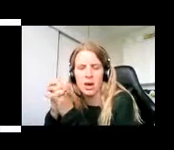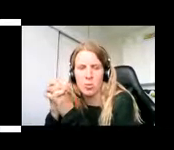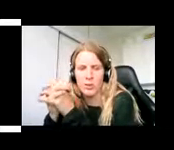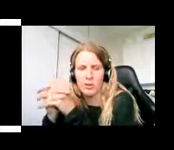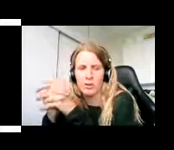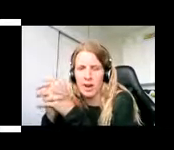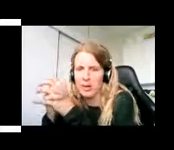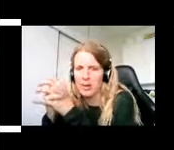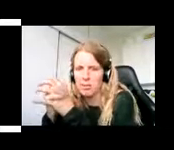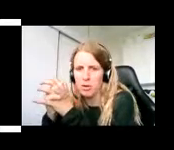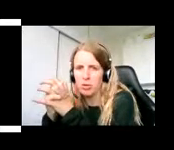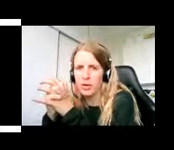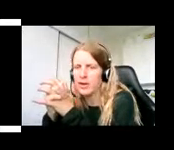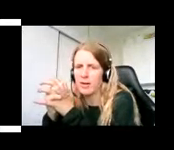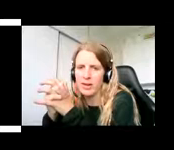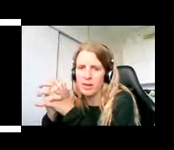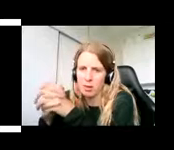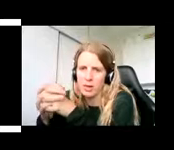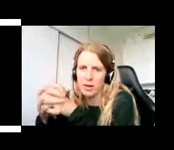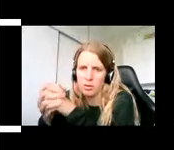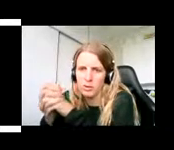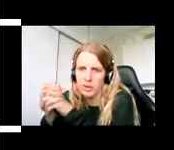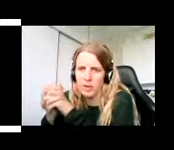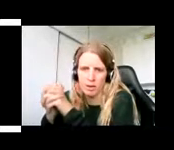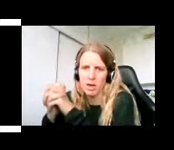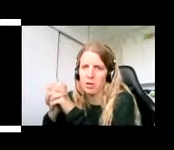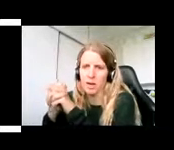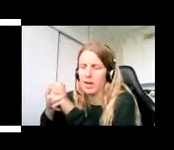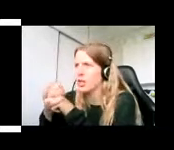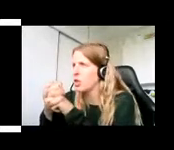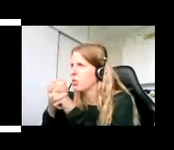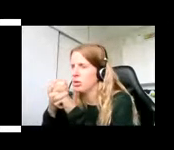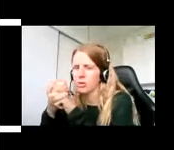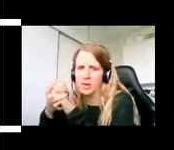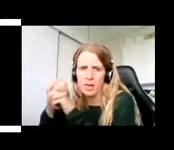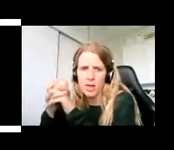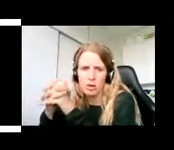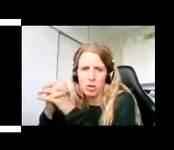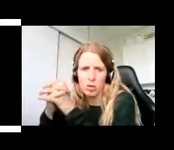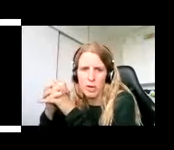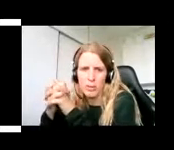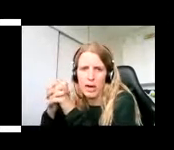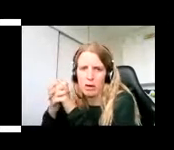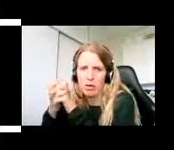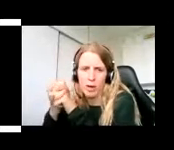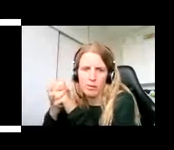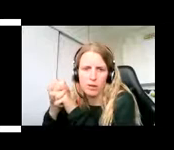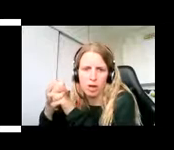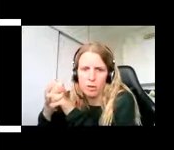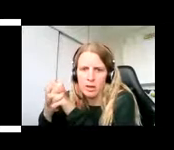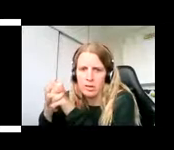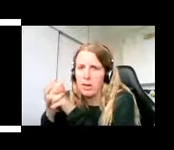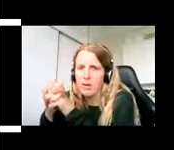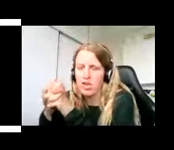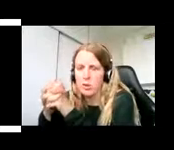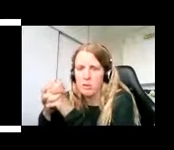organiseren, omdat het de aanpak en invulling volledig afhangt van lokale context en lokale issues en zo verder. Dus wij hebben eigenlijk volledig